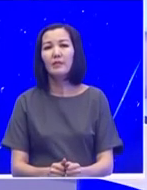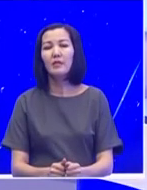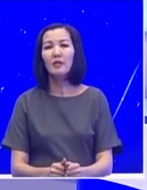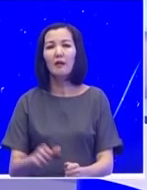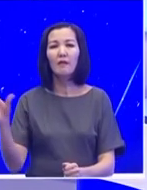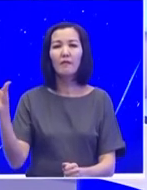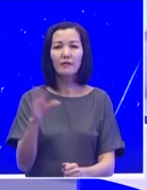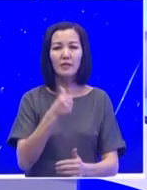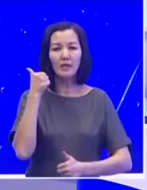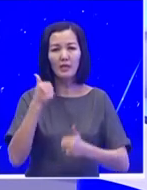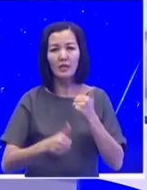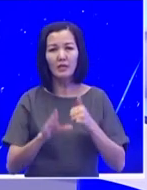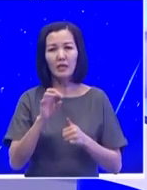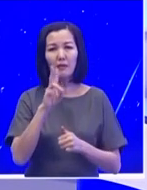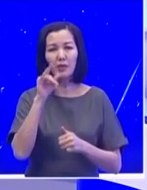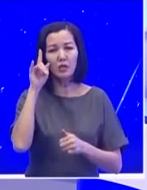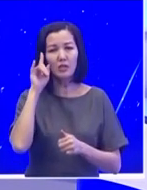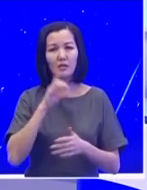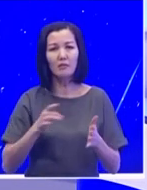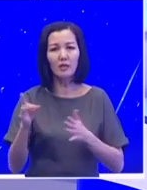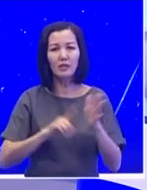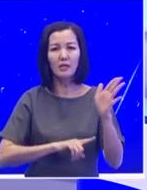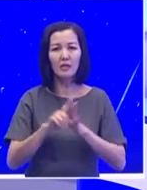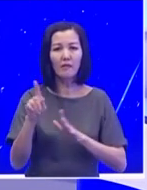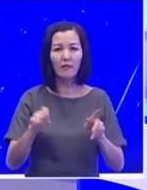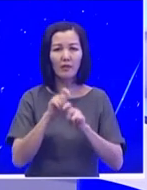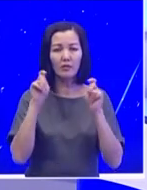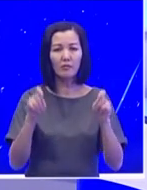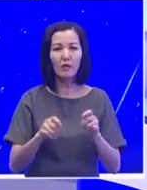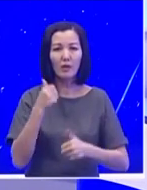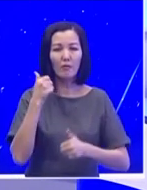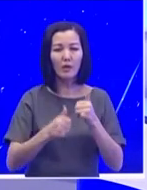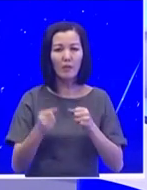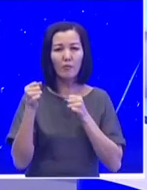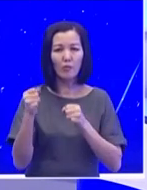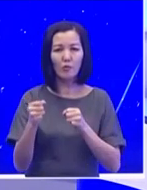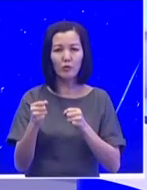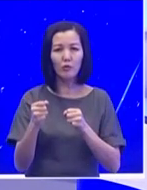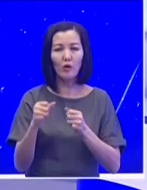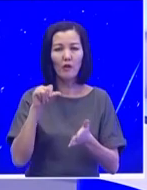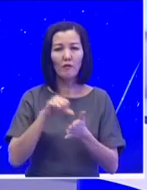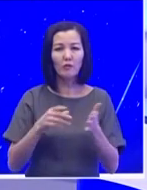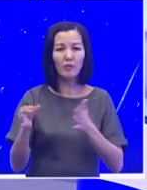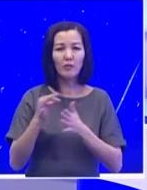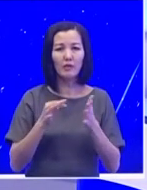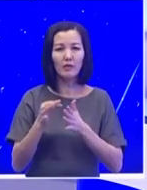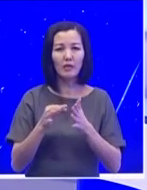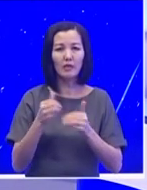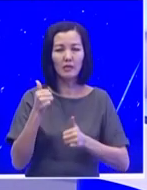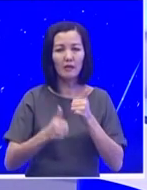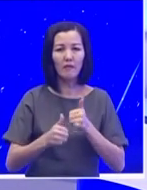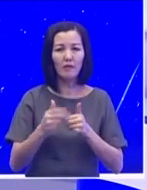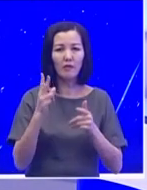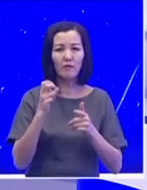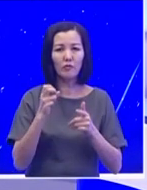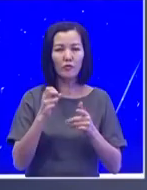Все на ринг. В Ембекши-Казахском районе стартовал открытый чемпионат по боксу. За право выступить на областных состязаниях соревновались более 200